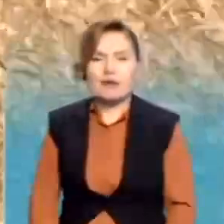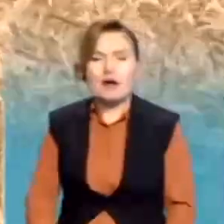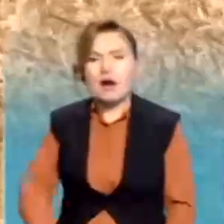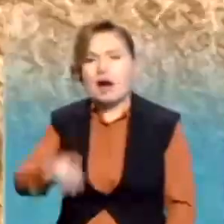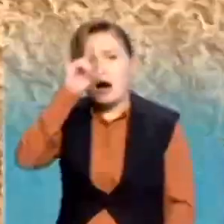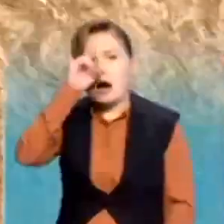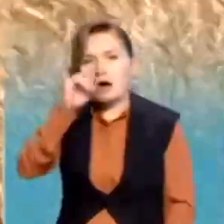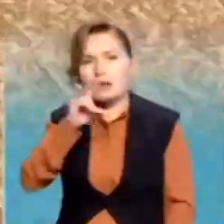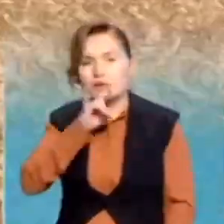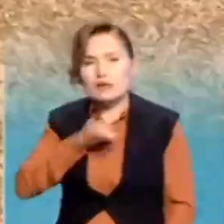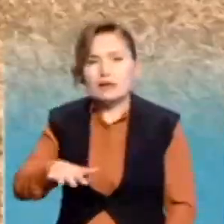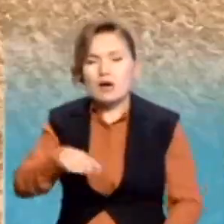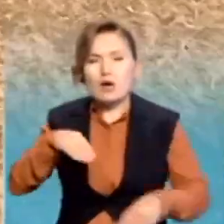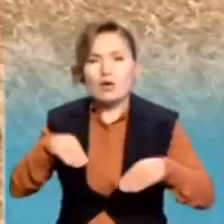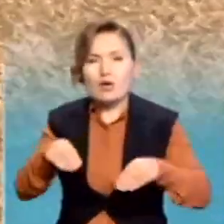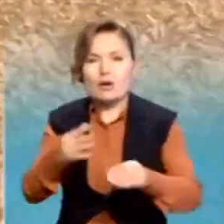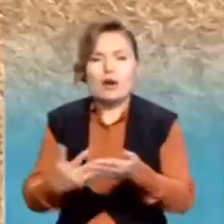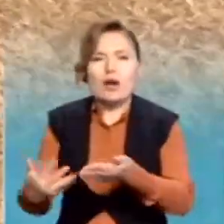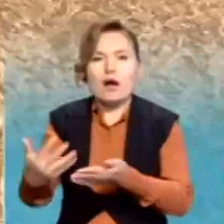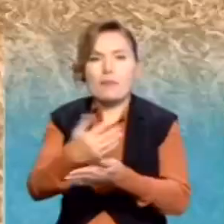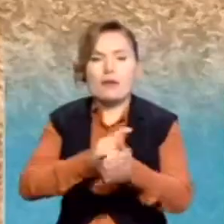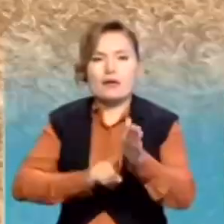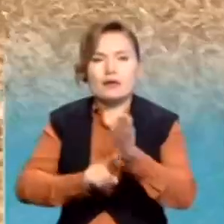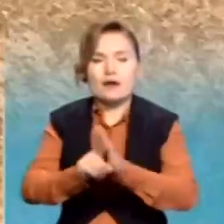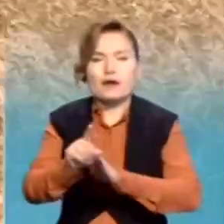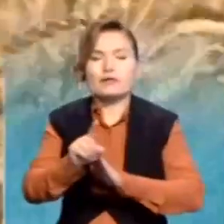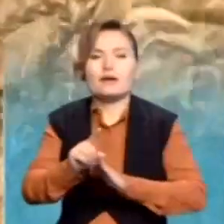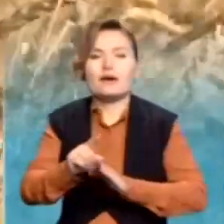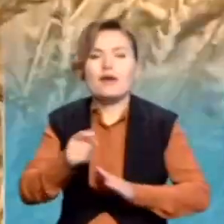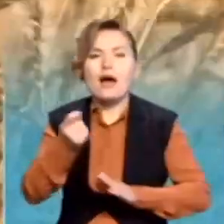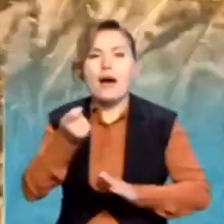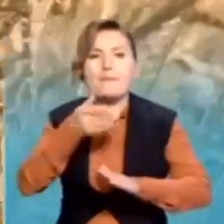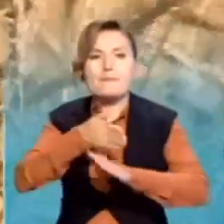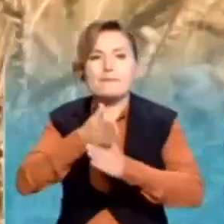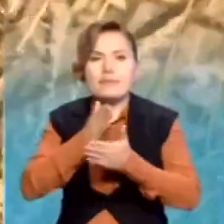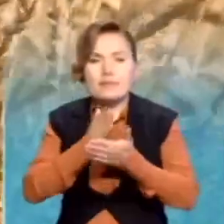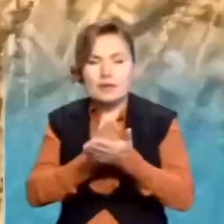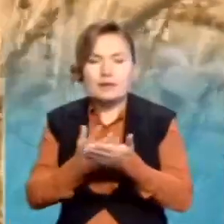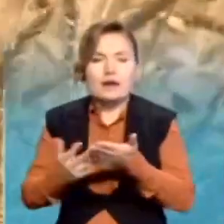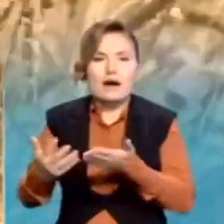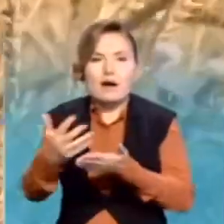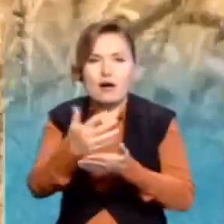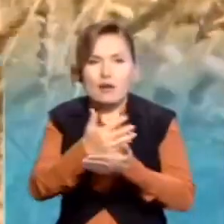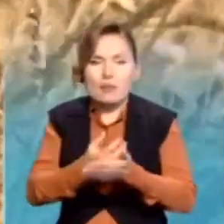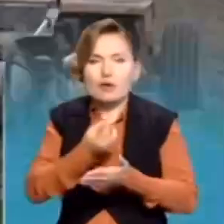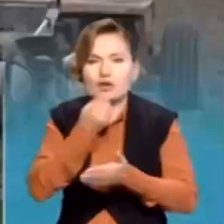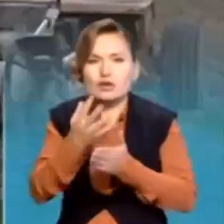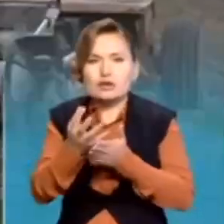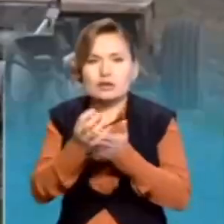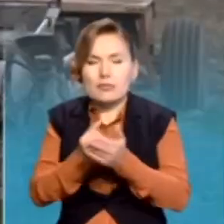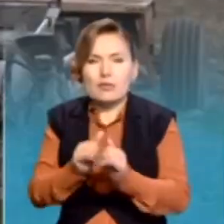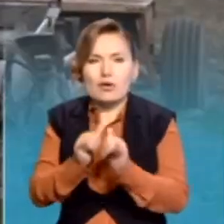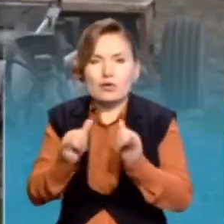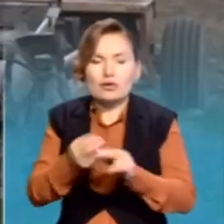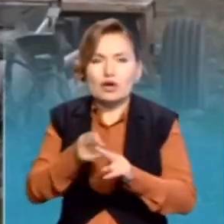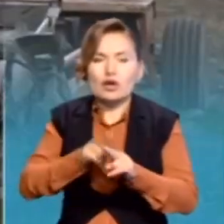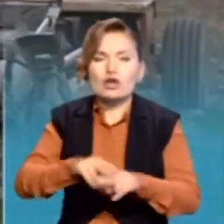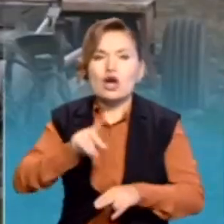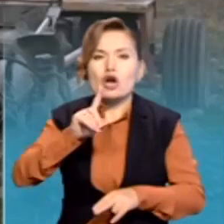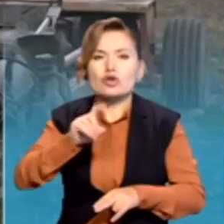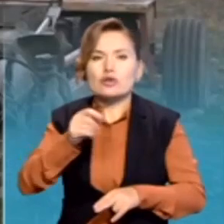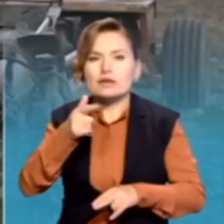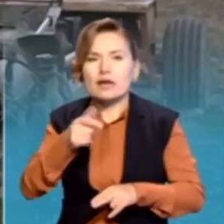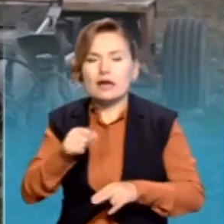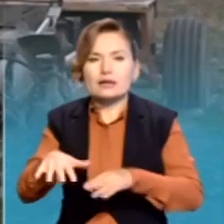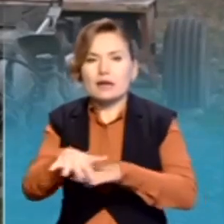Елімізде егін науқаны қызды. Биыл бидайдың түсімі мол болғандықтан диқандар өнімді шашау шығармай жинап алуға барын салуда. Биыл 100 деген гектар жерге